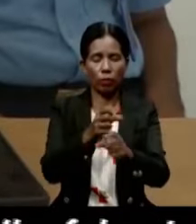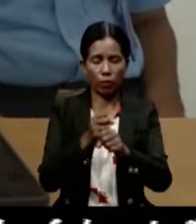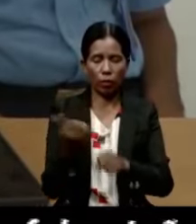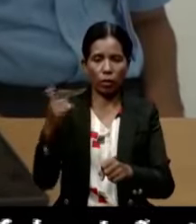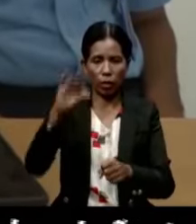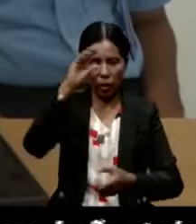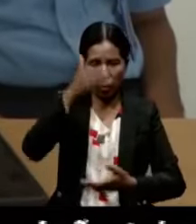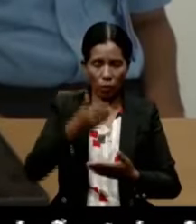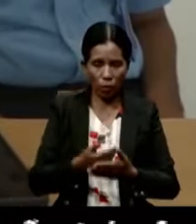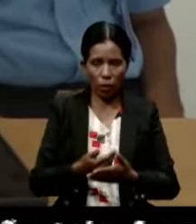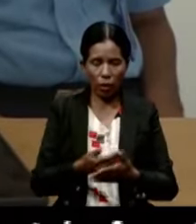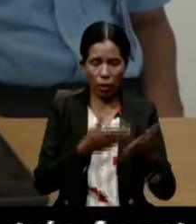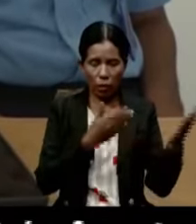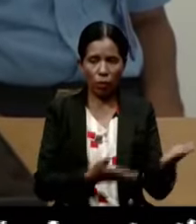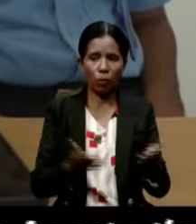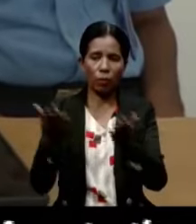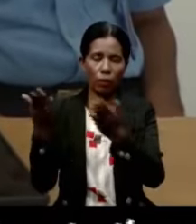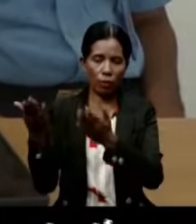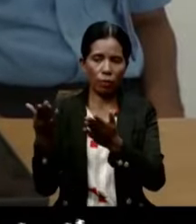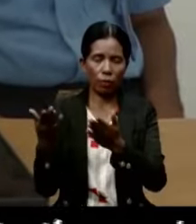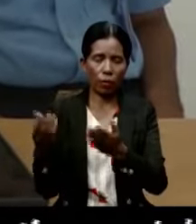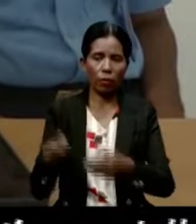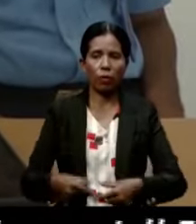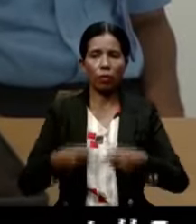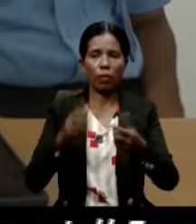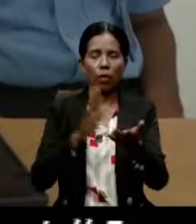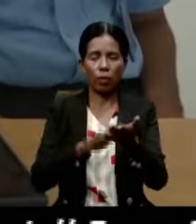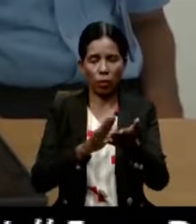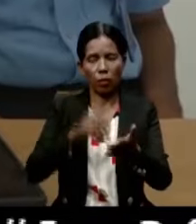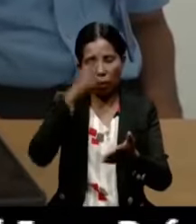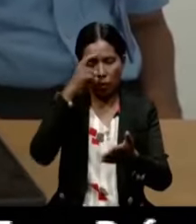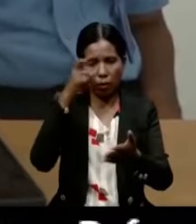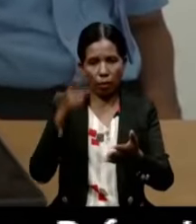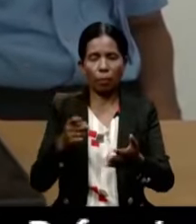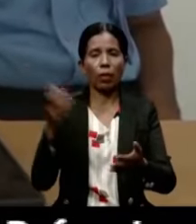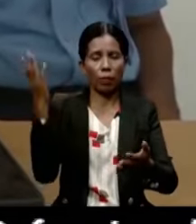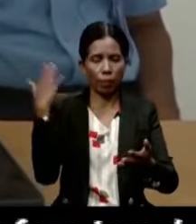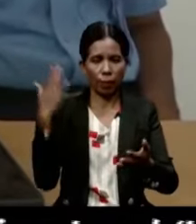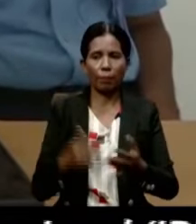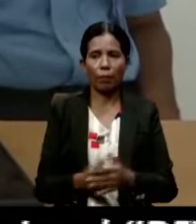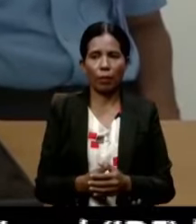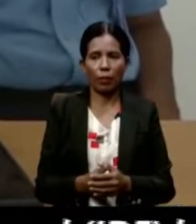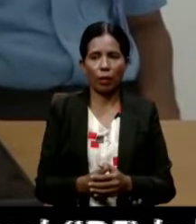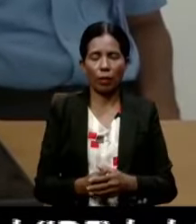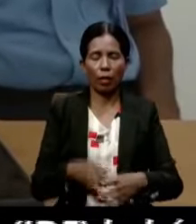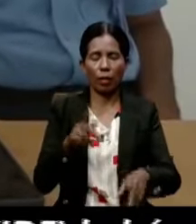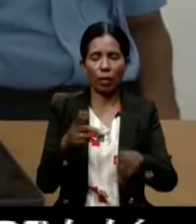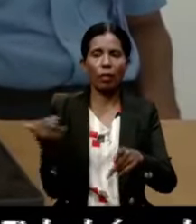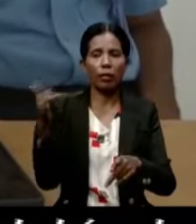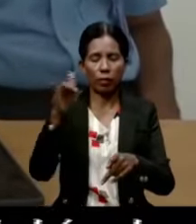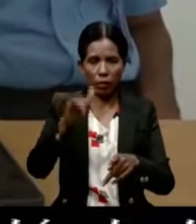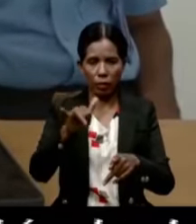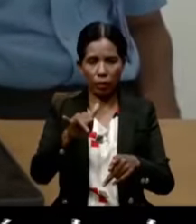sobrino para tu lori falmai ho di escola tamba durante ne lesado sira maka